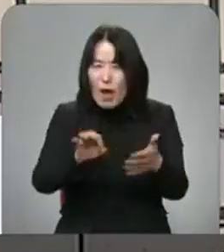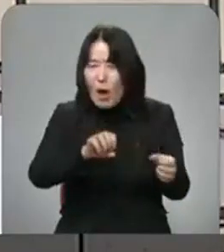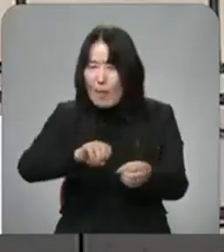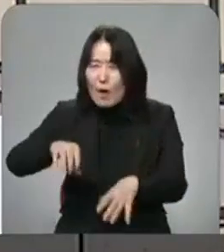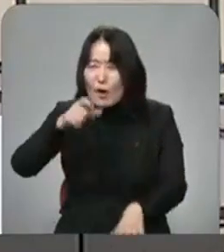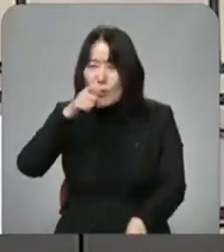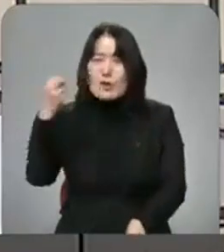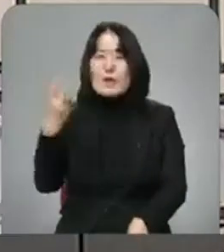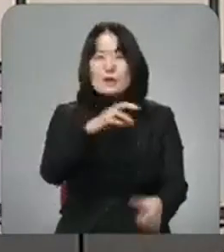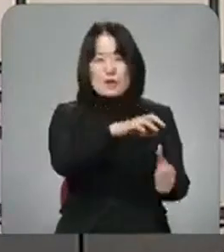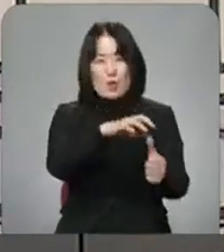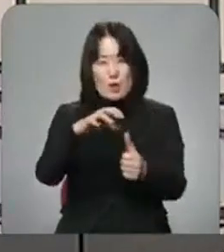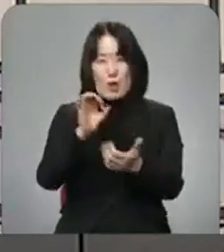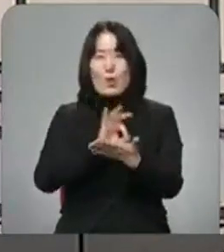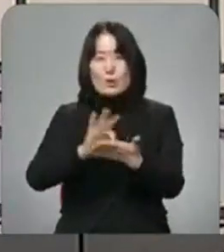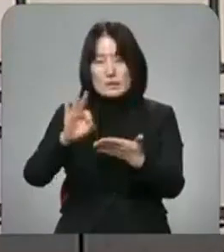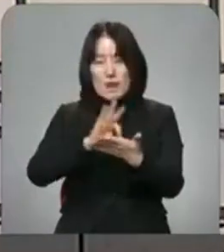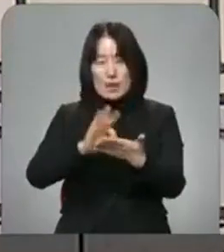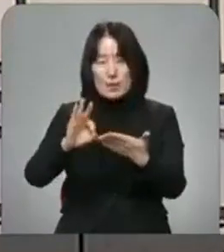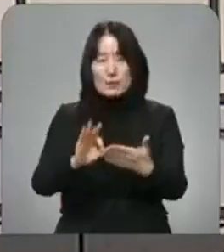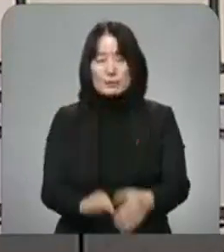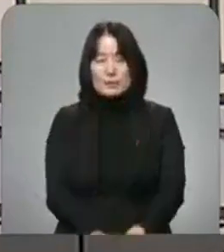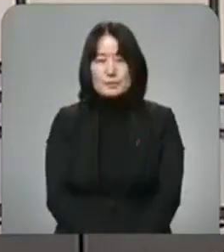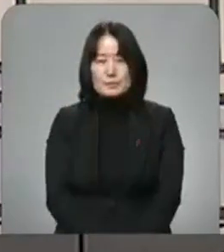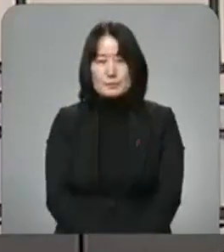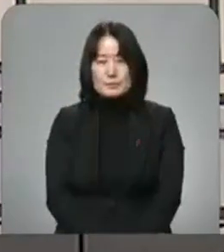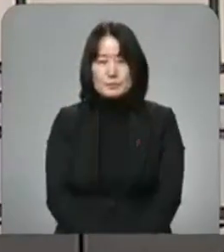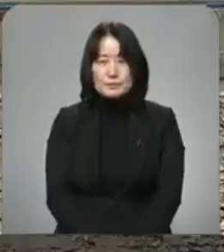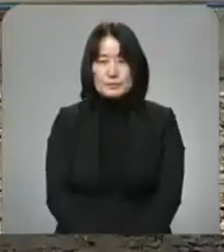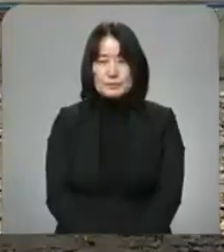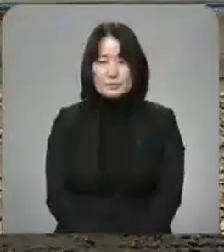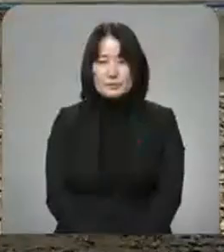재활용한다는 점입니다. 이현기 기자의 보도입니다.